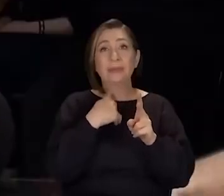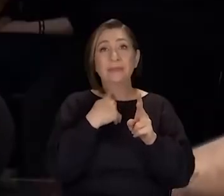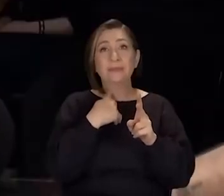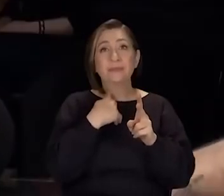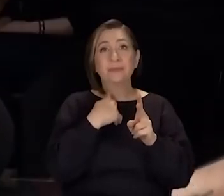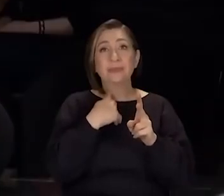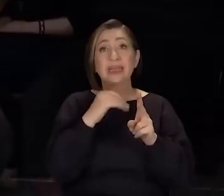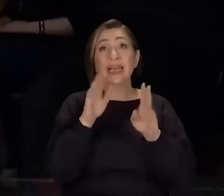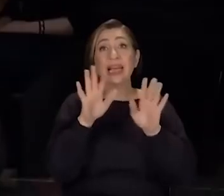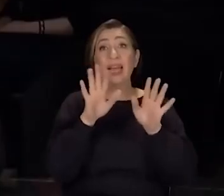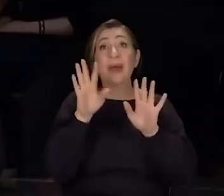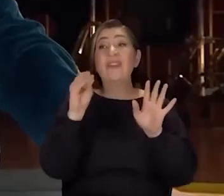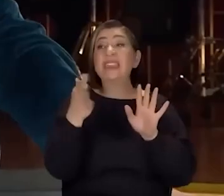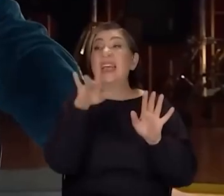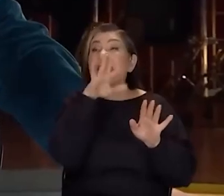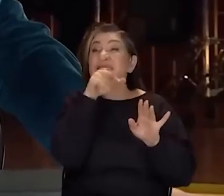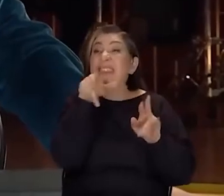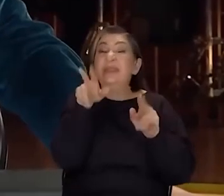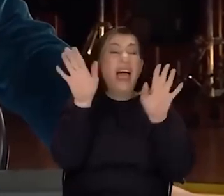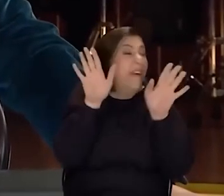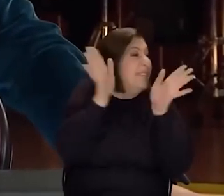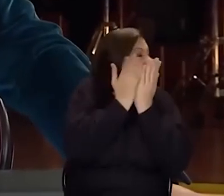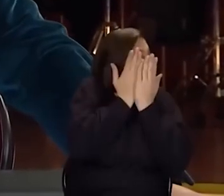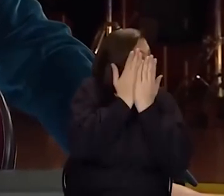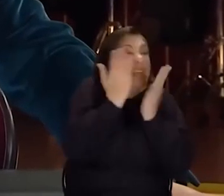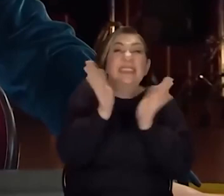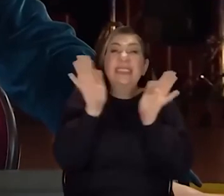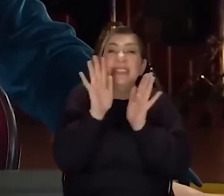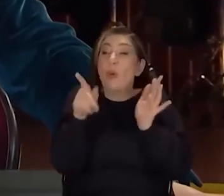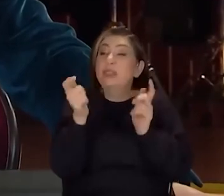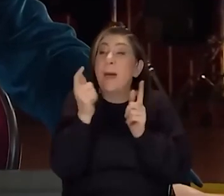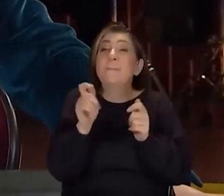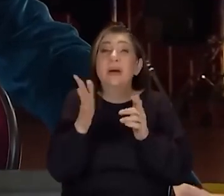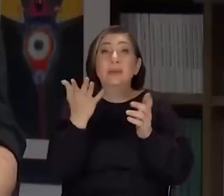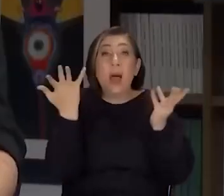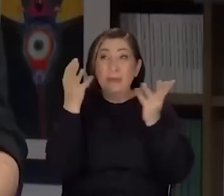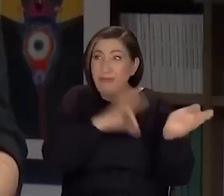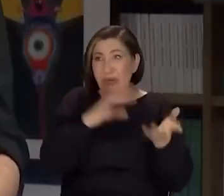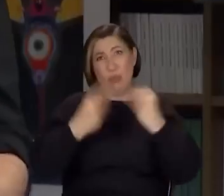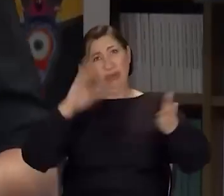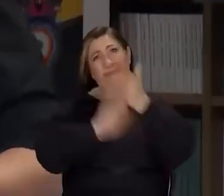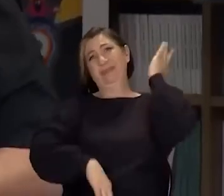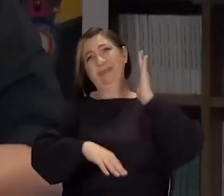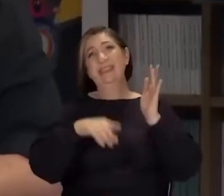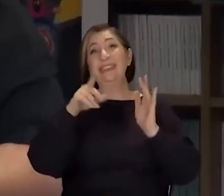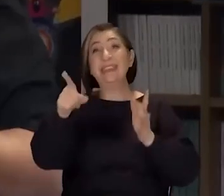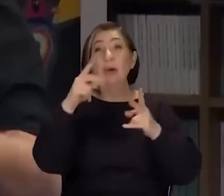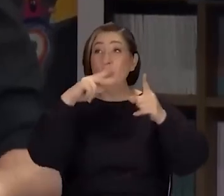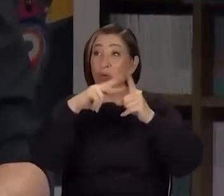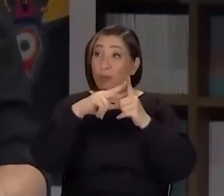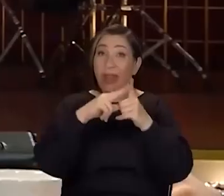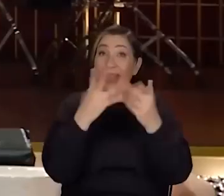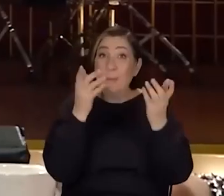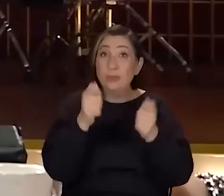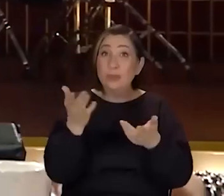şeydeki çocuk... Sakın hemen vazgeç. Yaşlılık belirtisi. Sakın ha, niye ben böyle bir şey yapıyorsun? Ne yapsam yaranamıyorum. Ya niye böyle bir şey yapıyorsun? YouTube'da